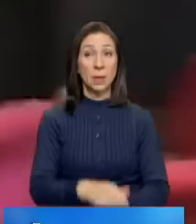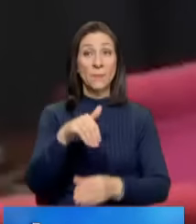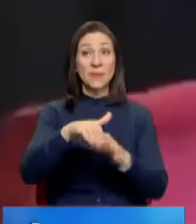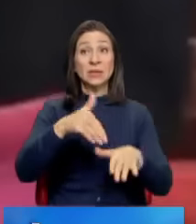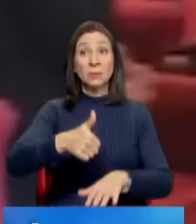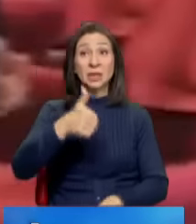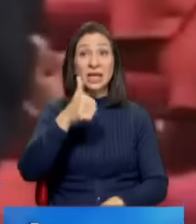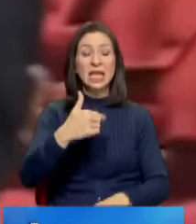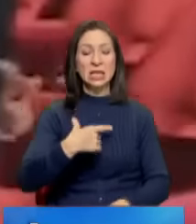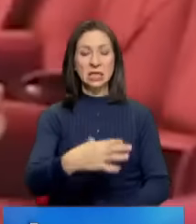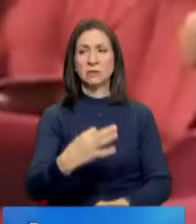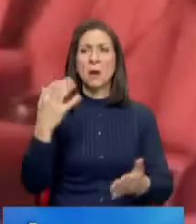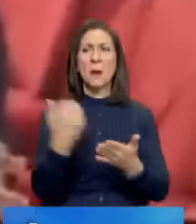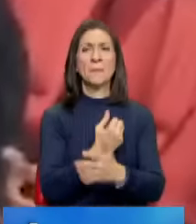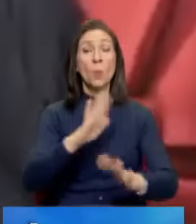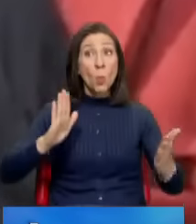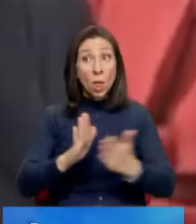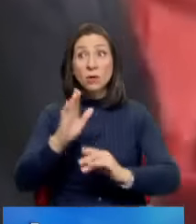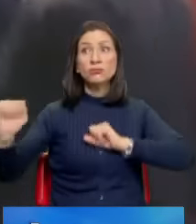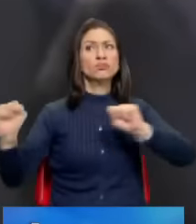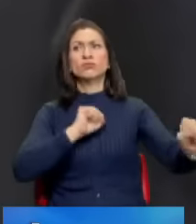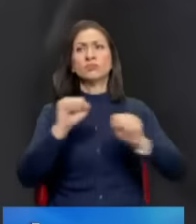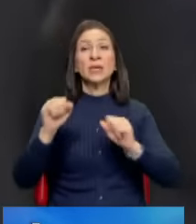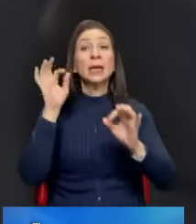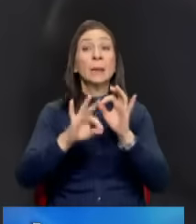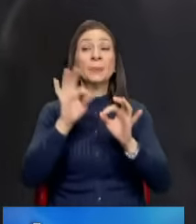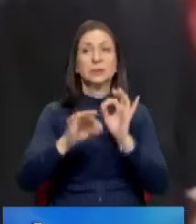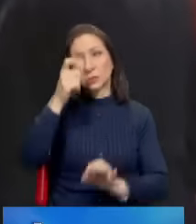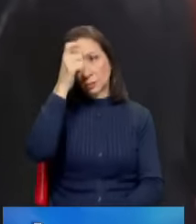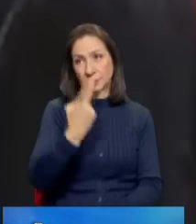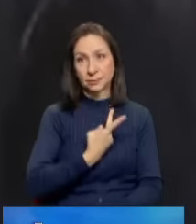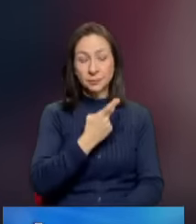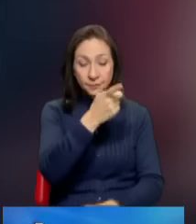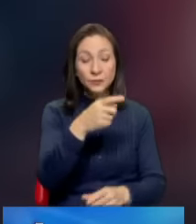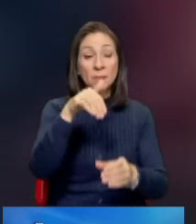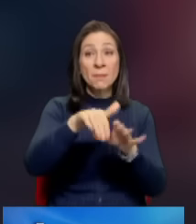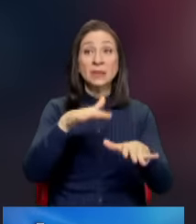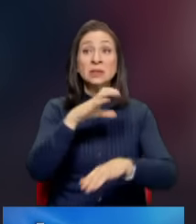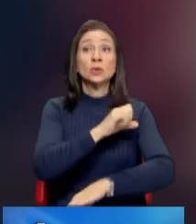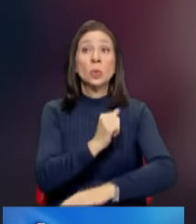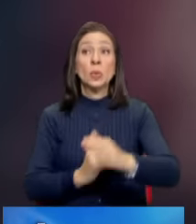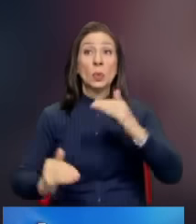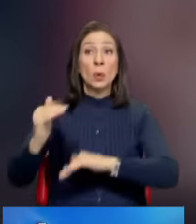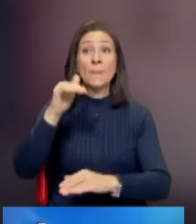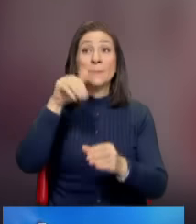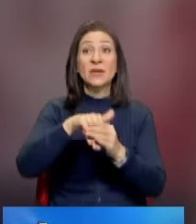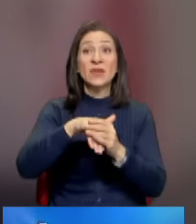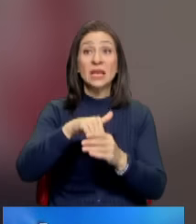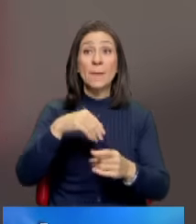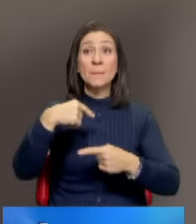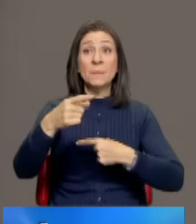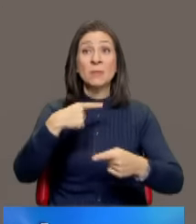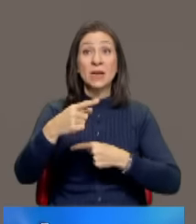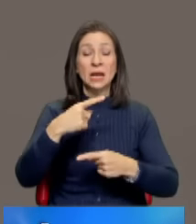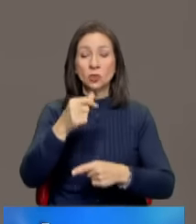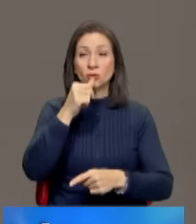Meclis başkanı seçildim dedi, muhalefet ayağa kalktı. Kuzey Kıbrıs Türk Cumhuriyeti Meclisi'nde tansiyon yükseldi. Milletvekilleri